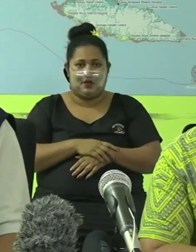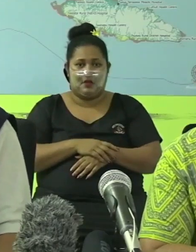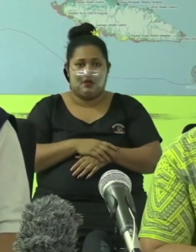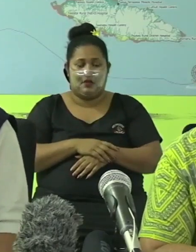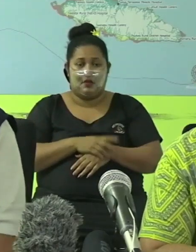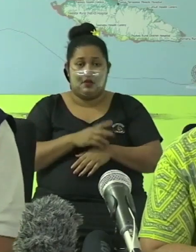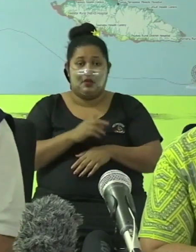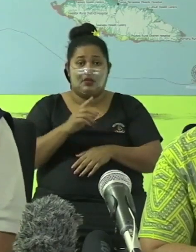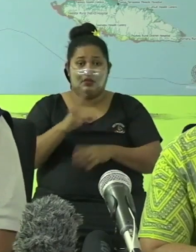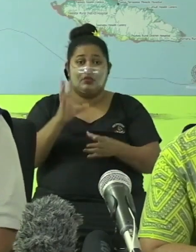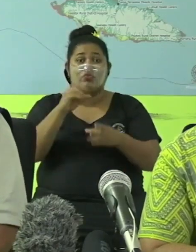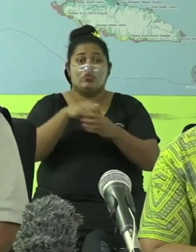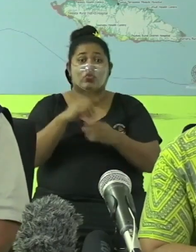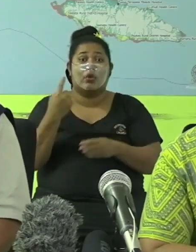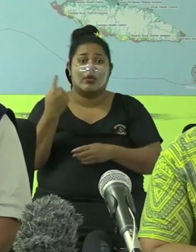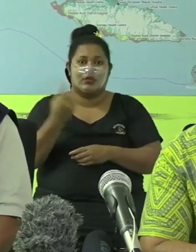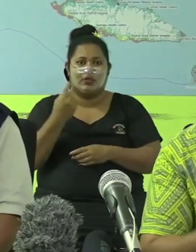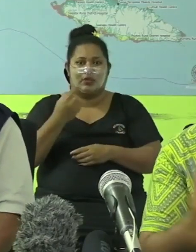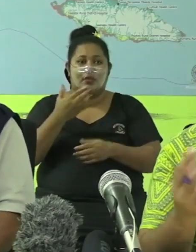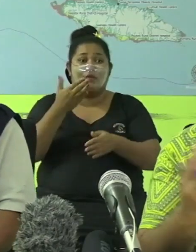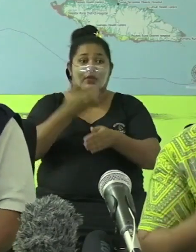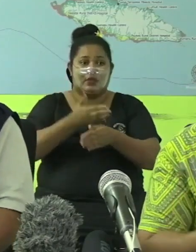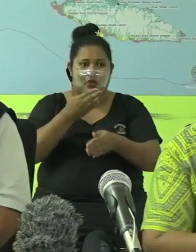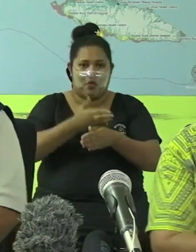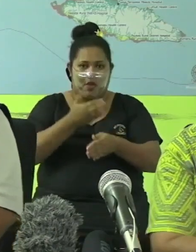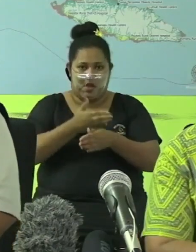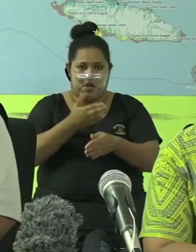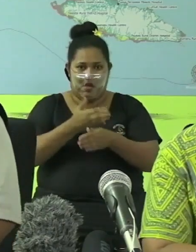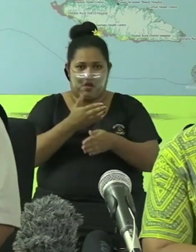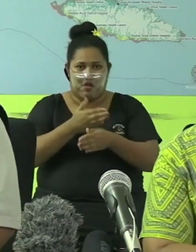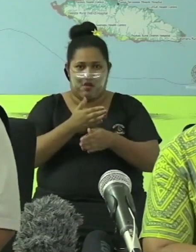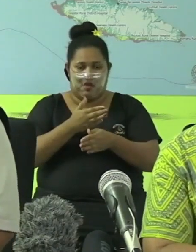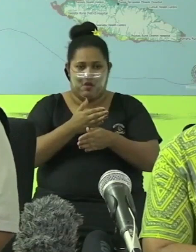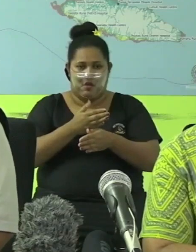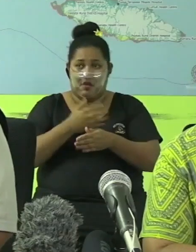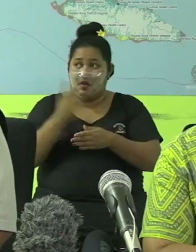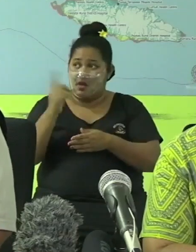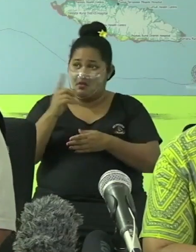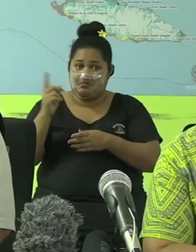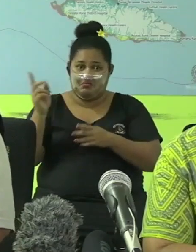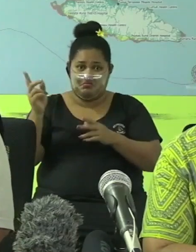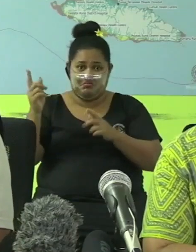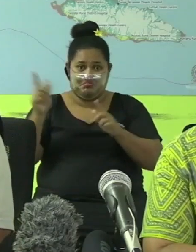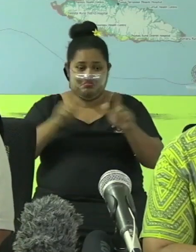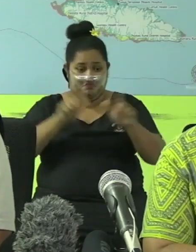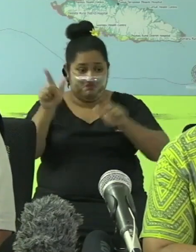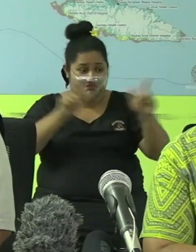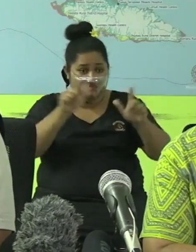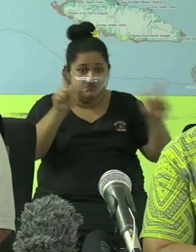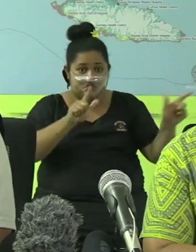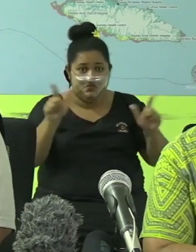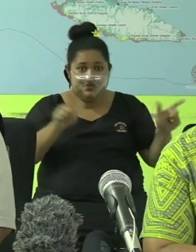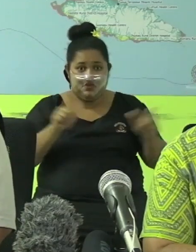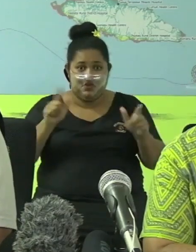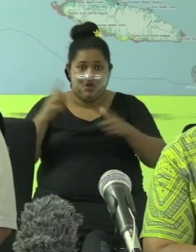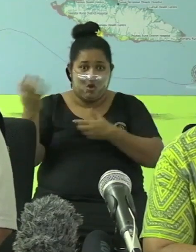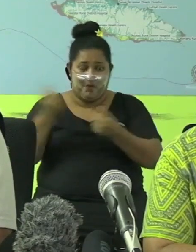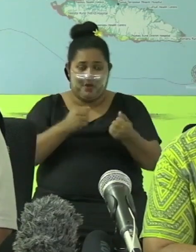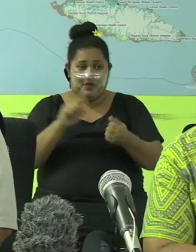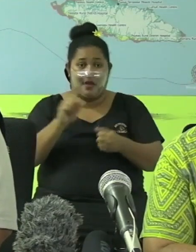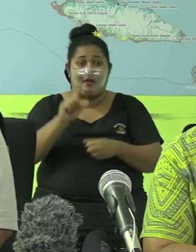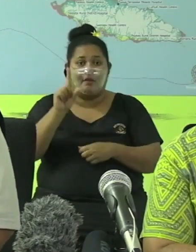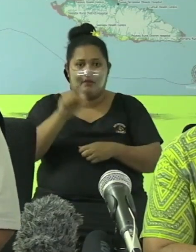whai ngā luenga le wha mai latou o le a ngai mai le Atunuu o le a ngai mai ia whaia uma